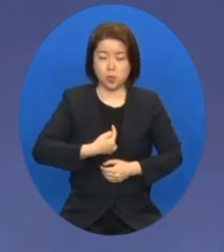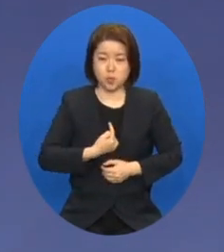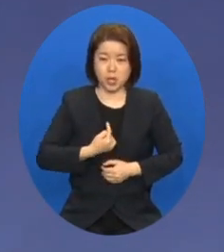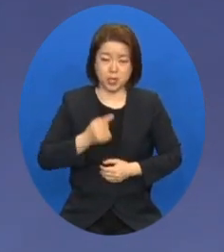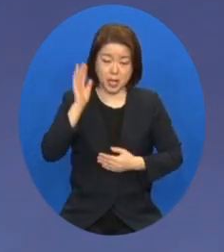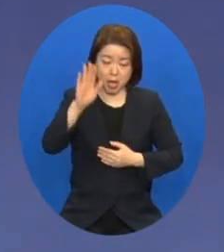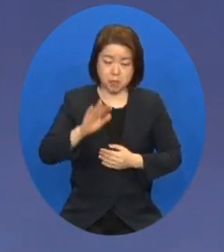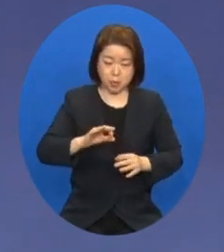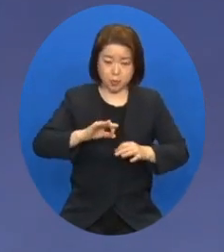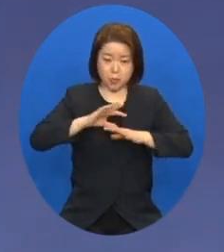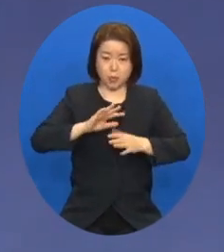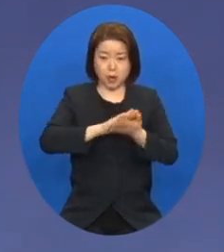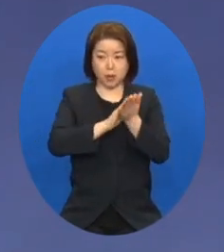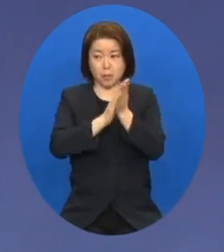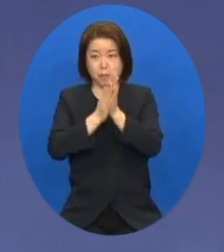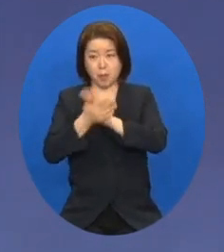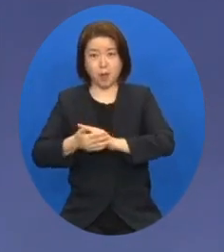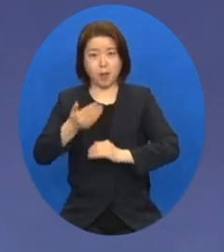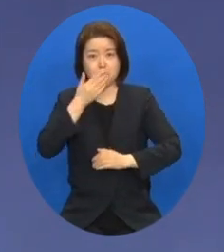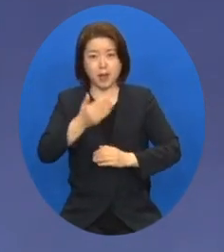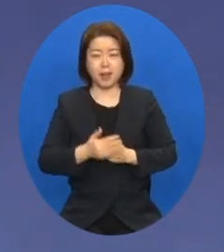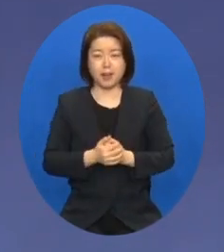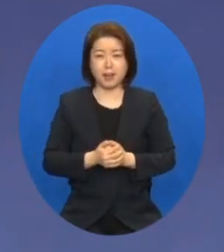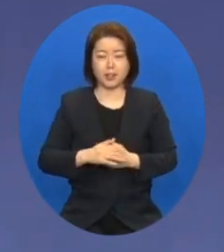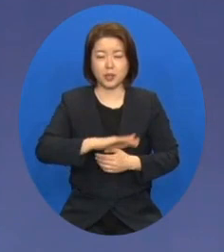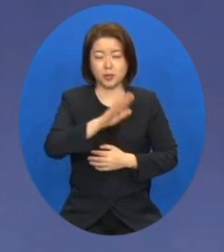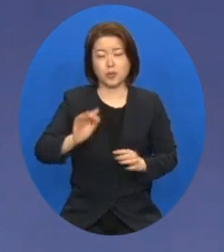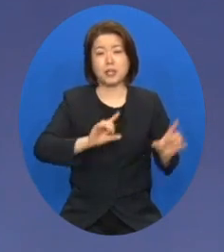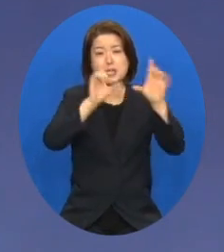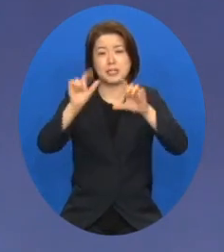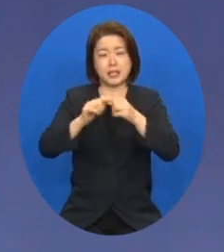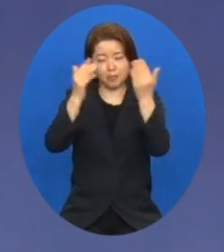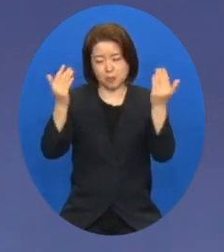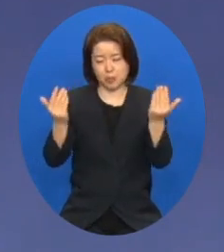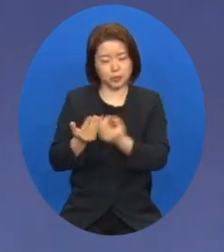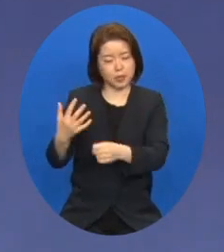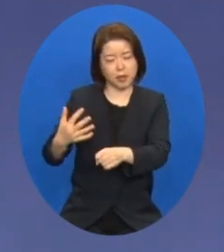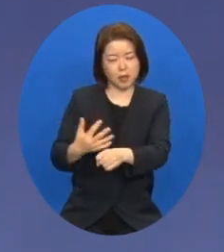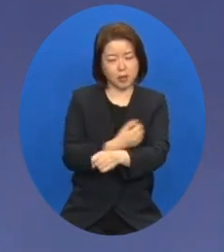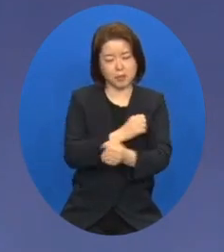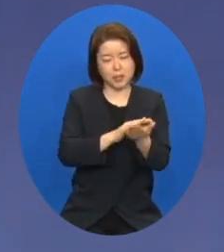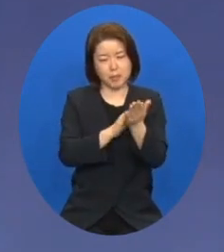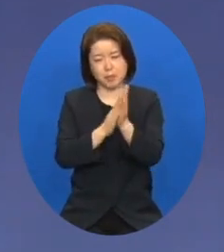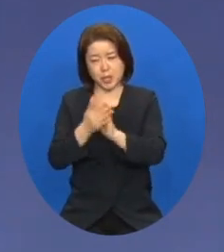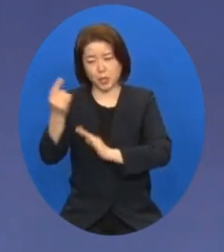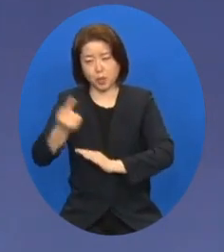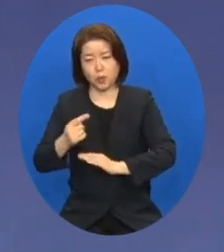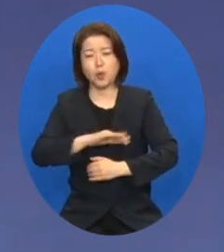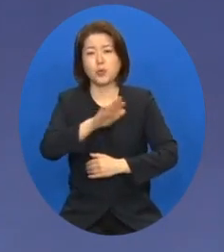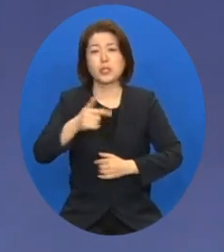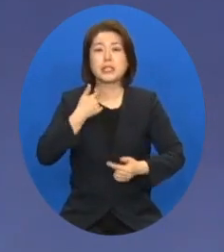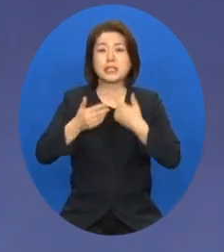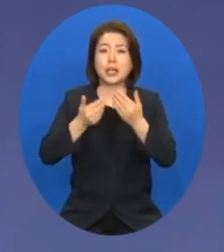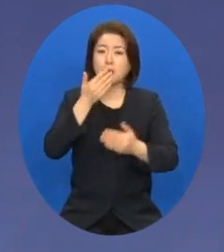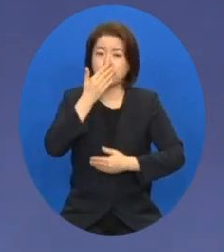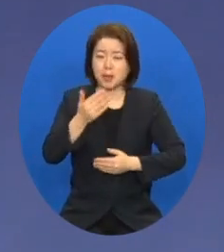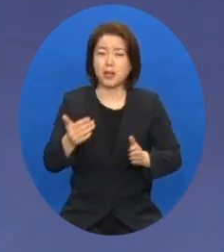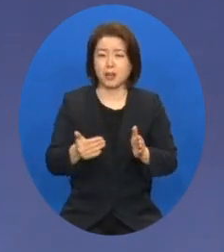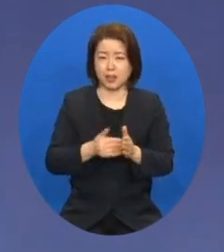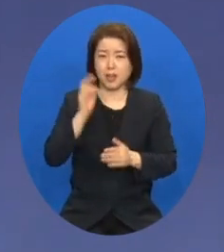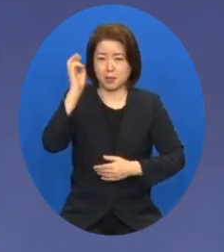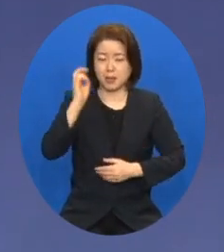달라져 있음을 우리의 삶 전체가 엄청난 변화가 왔음을 우리가 경험하게 될